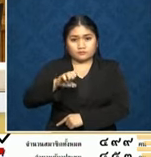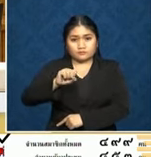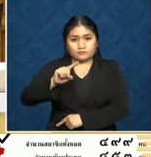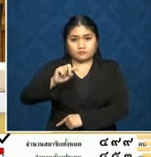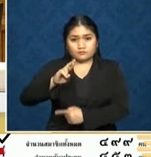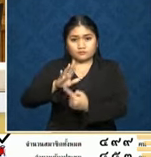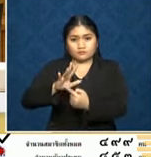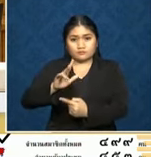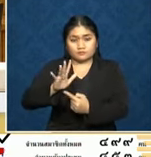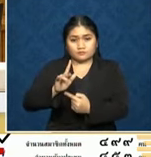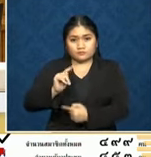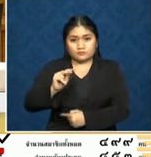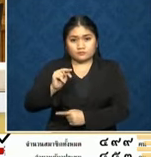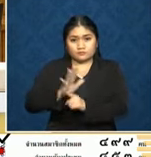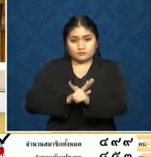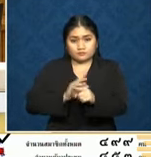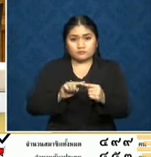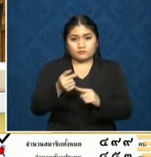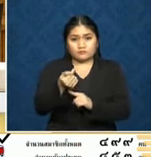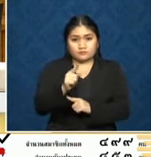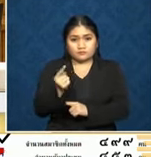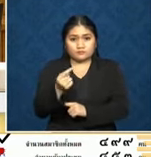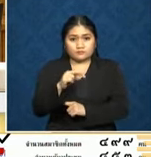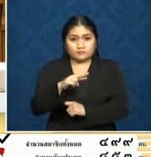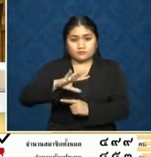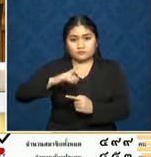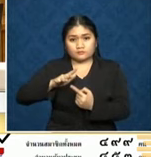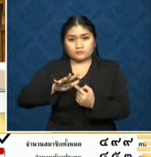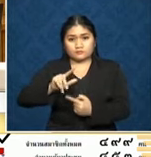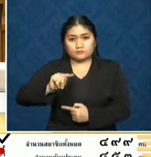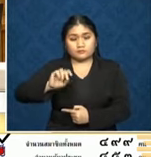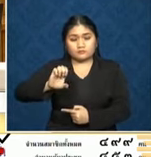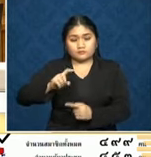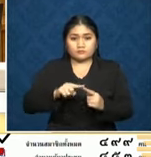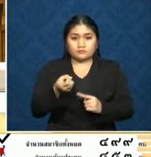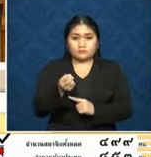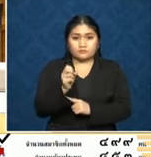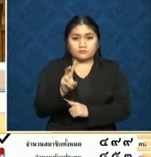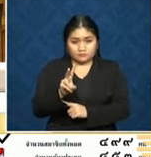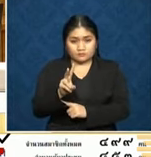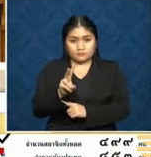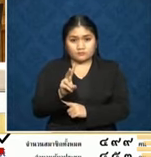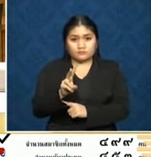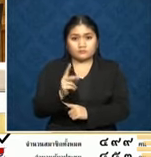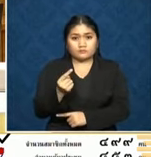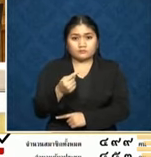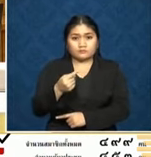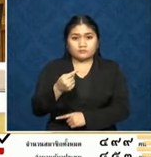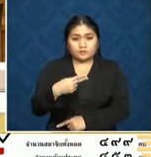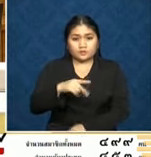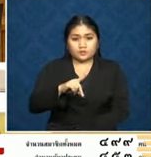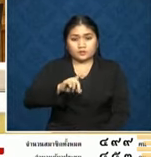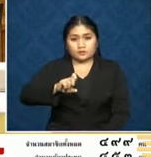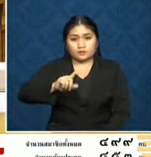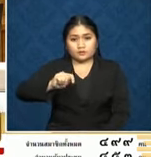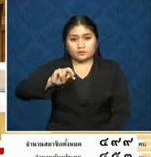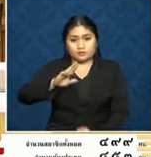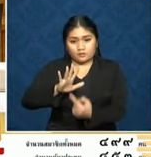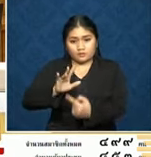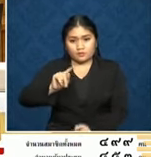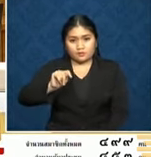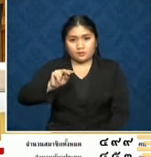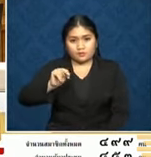ล 11. นายธีรชาติก่อตระกูล 12.นางสาวทิติรัตน์ทิพย์ส